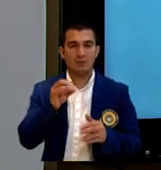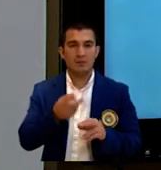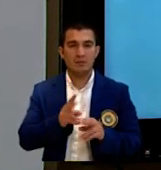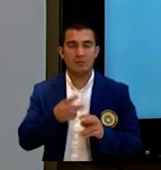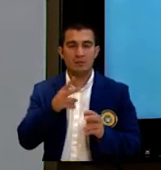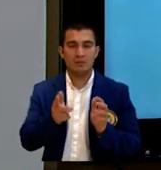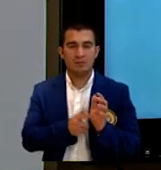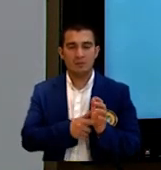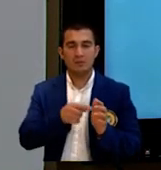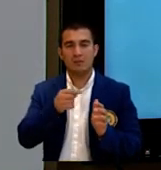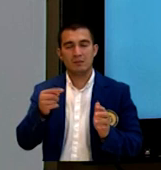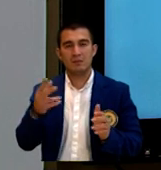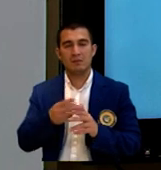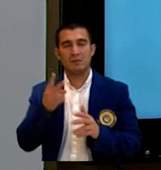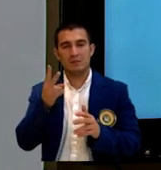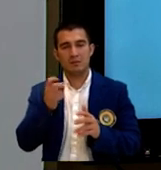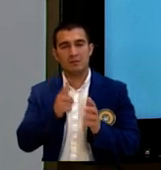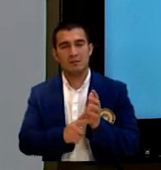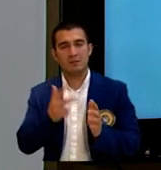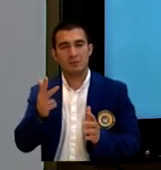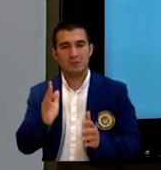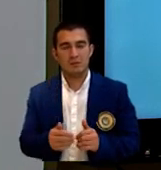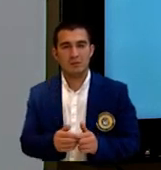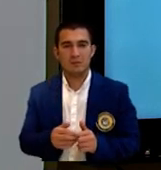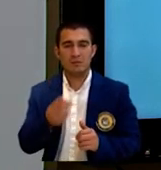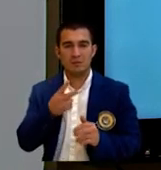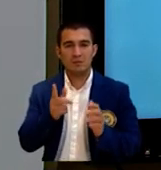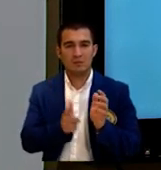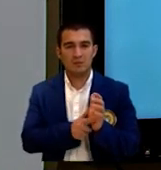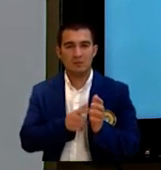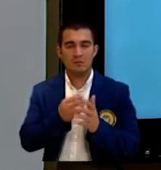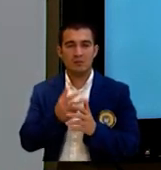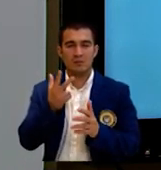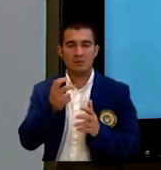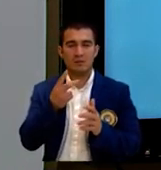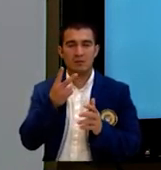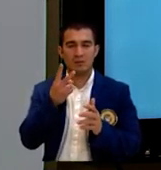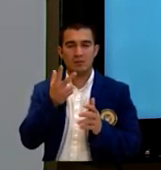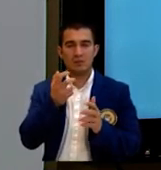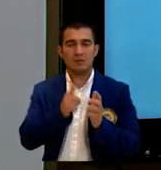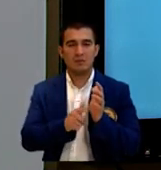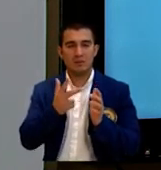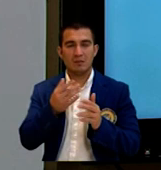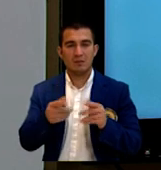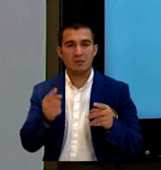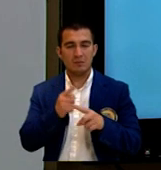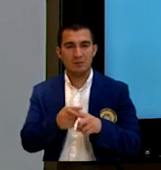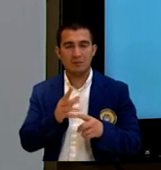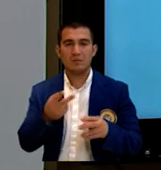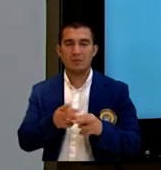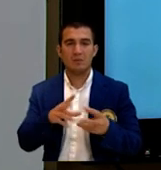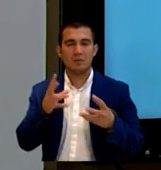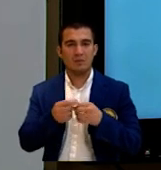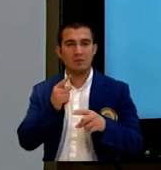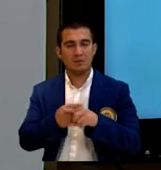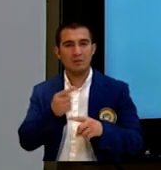27 plus 273 bo'ladi. 27 ni 273 ga qo'shadigan bo'lsak, 300 Kelvin bo'ladi. Demek